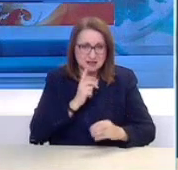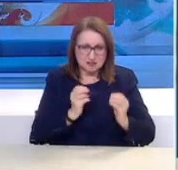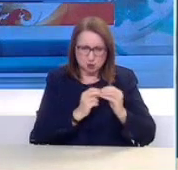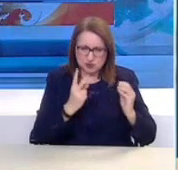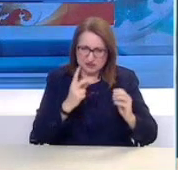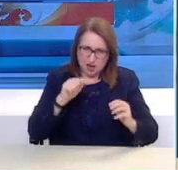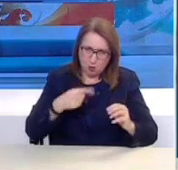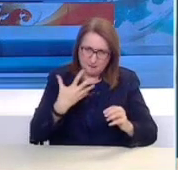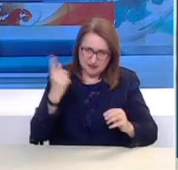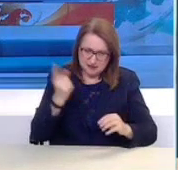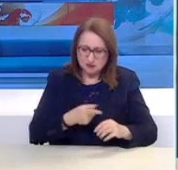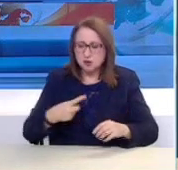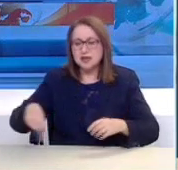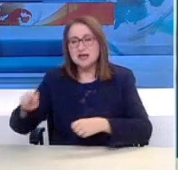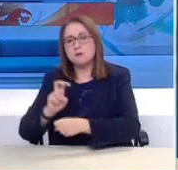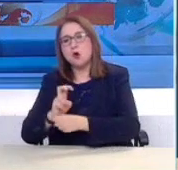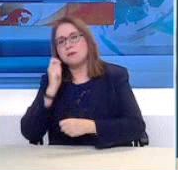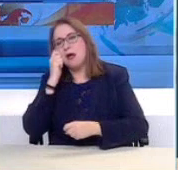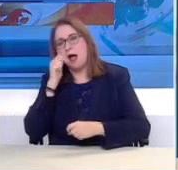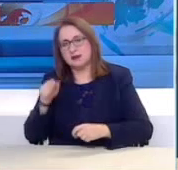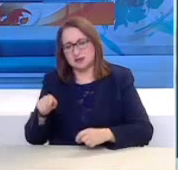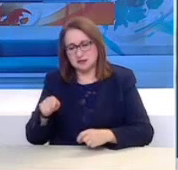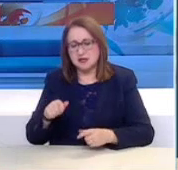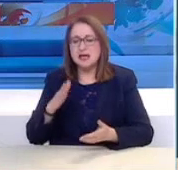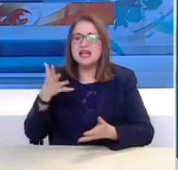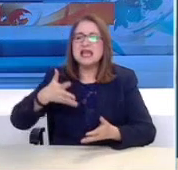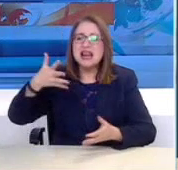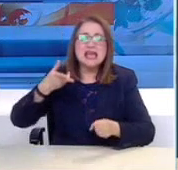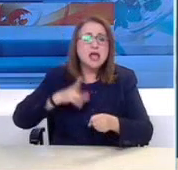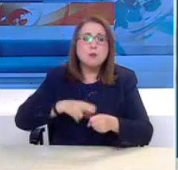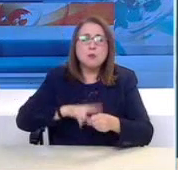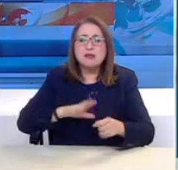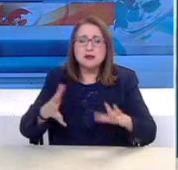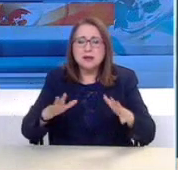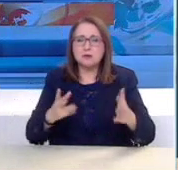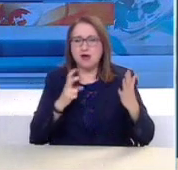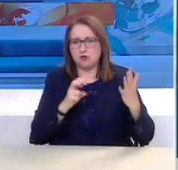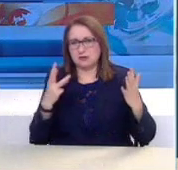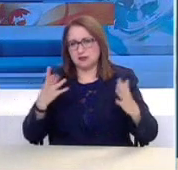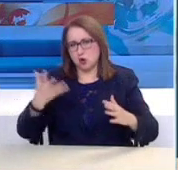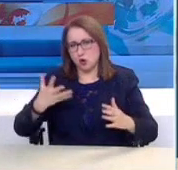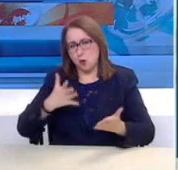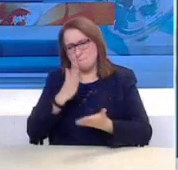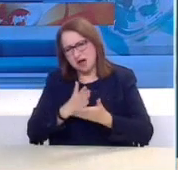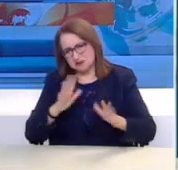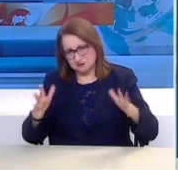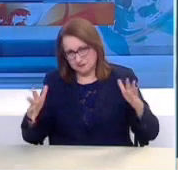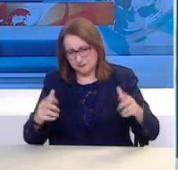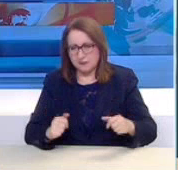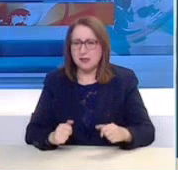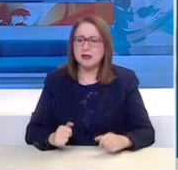υπόλοιποι άνδρες. Η διάμεση ηλικία των θανόντων συμπολιτών μας ήταν τα 73 έτη και το